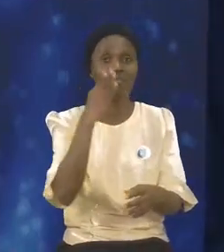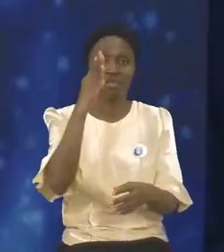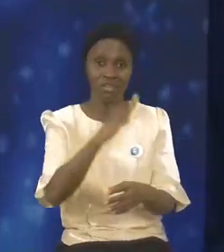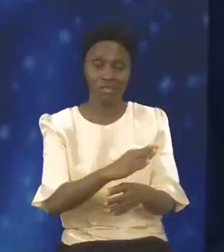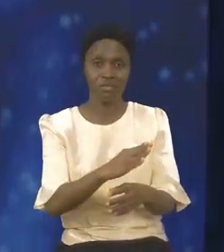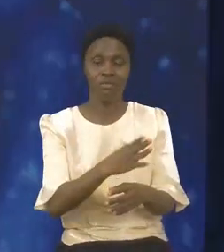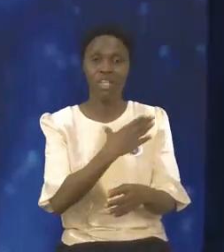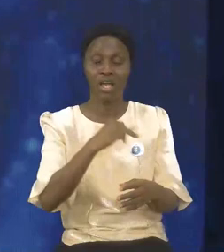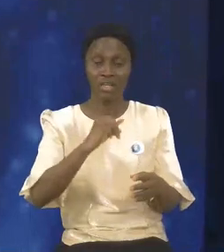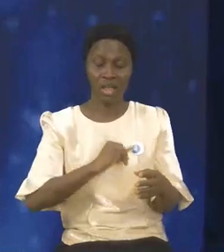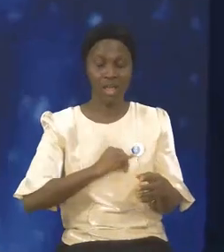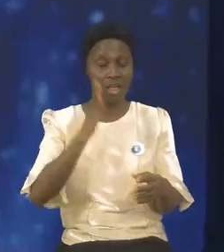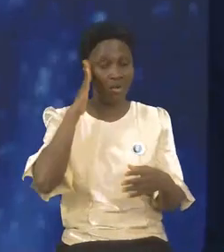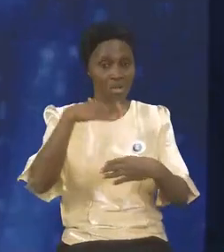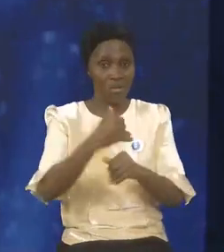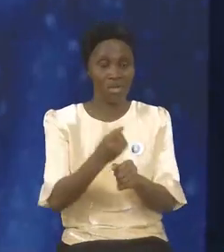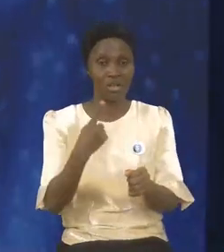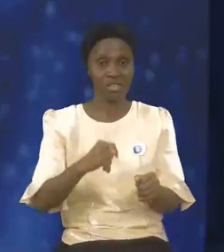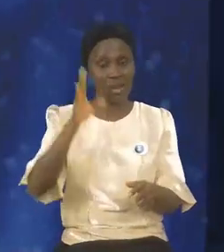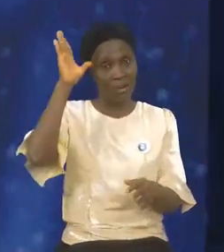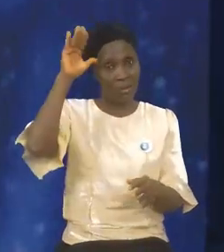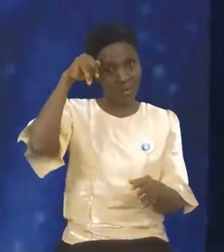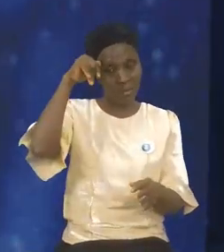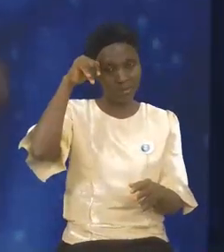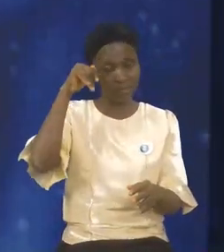cesser l'orgueil des hautains